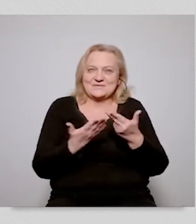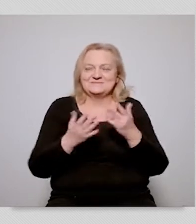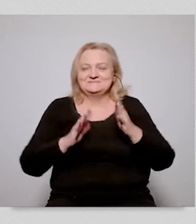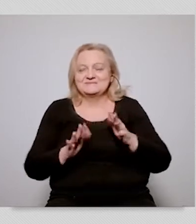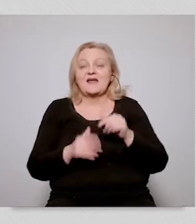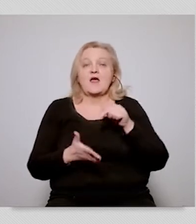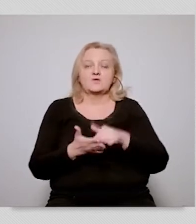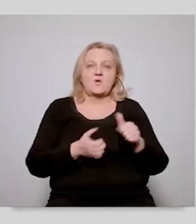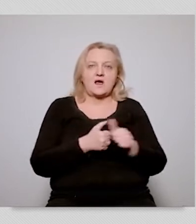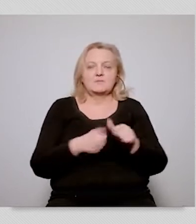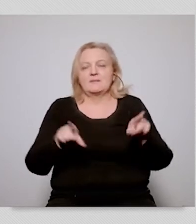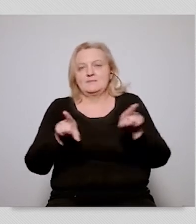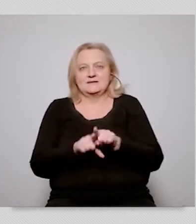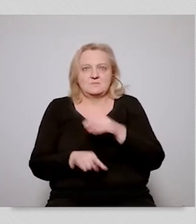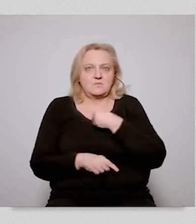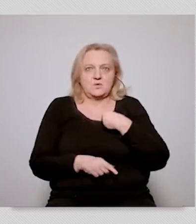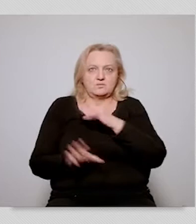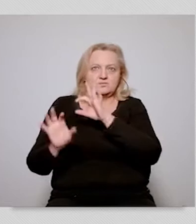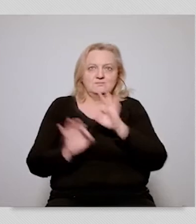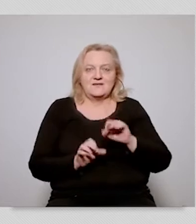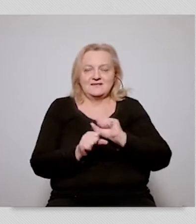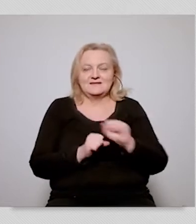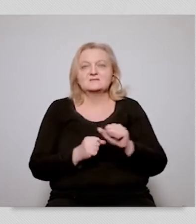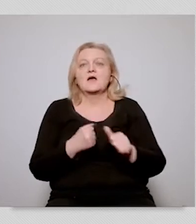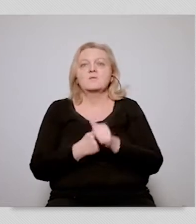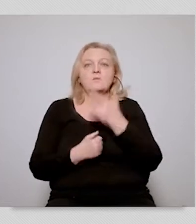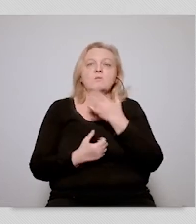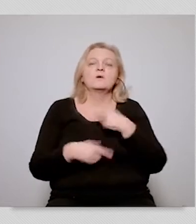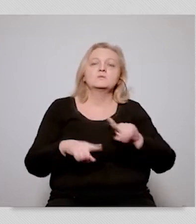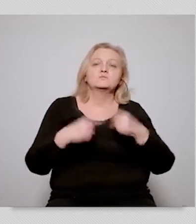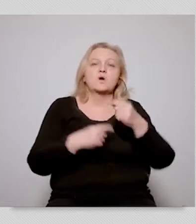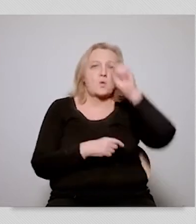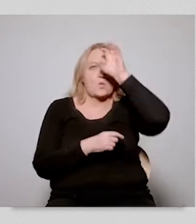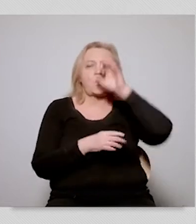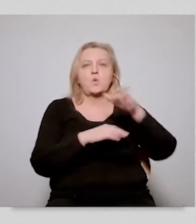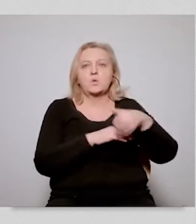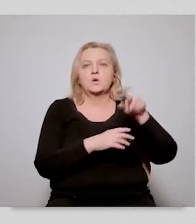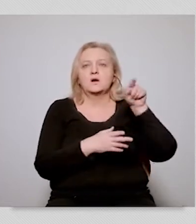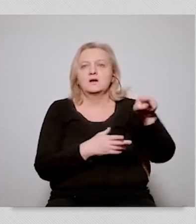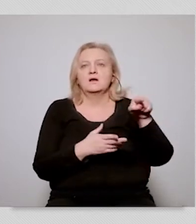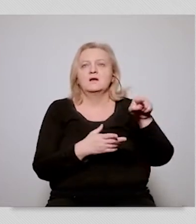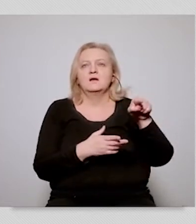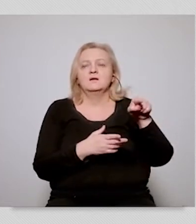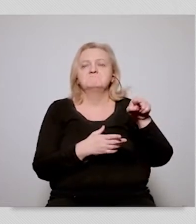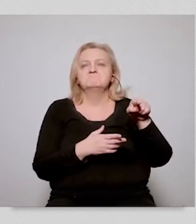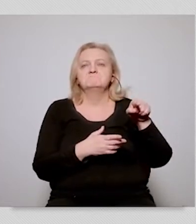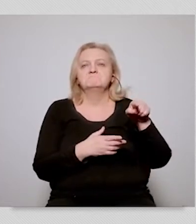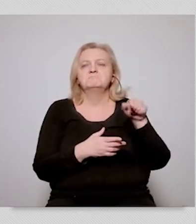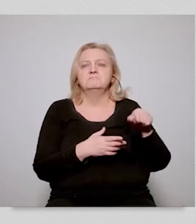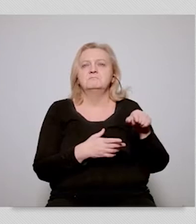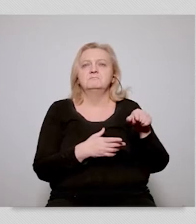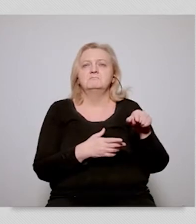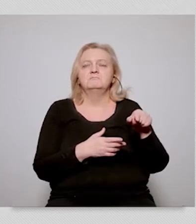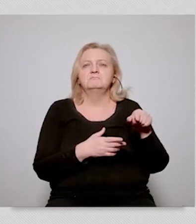są w Polsce, prawda? Obietnijmy, jako jeden z argumentów mówi się, przekonujmy górników, że przestaną jeździć